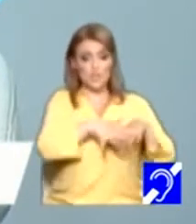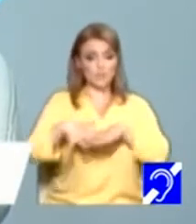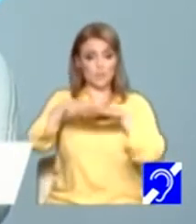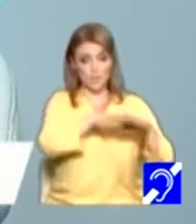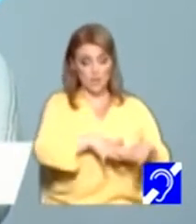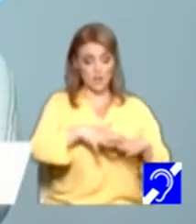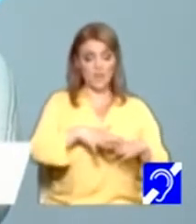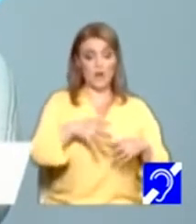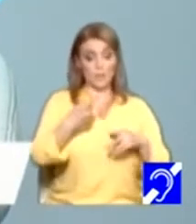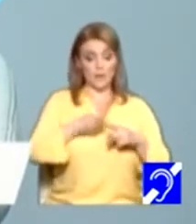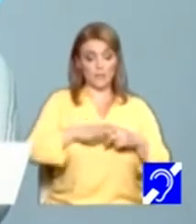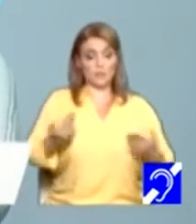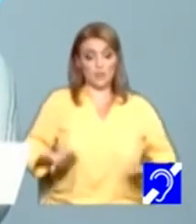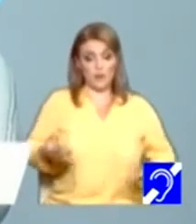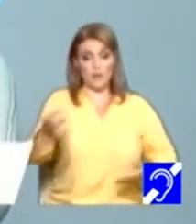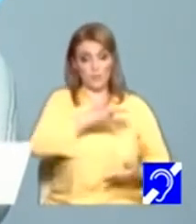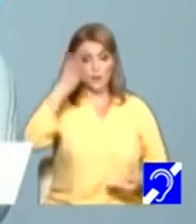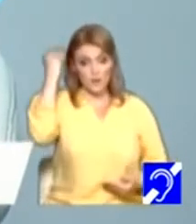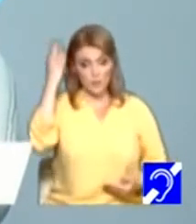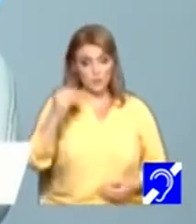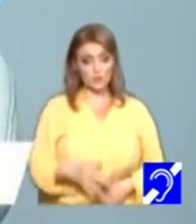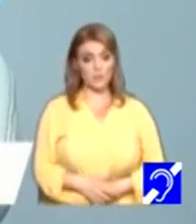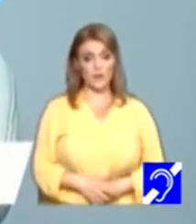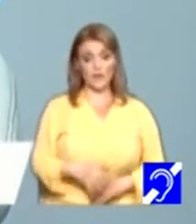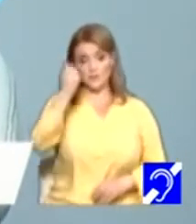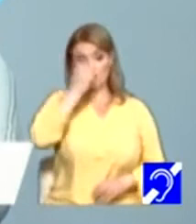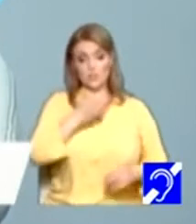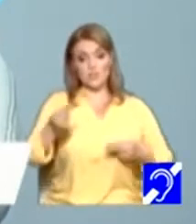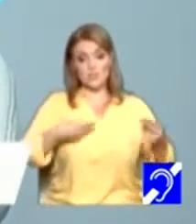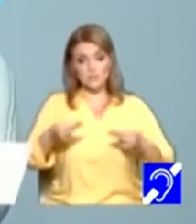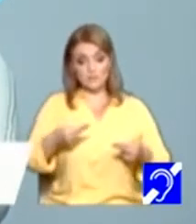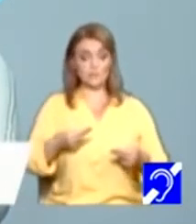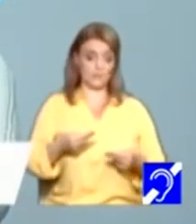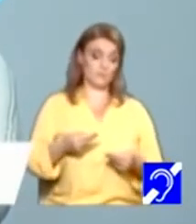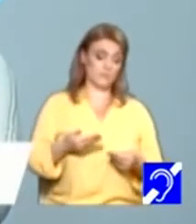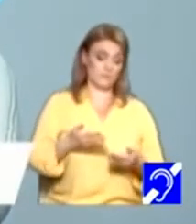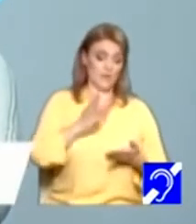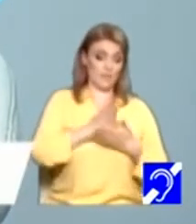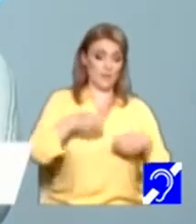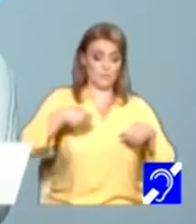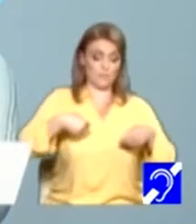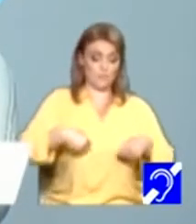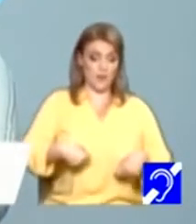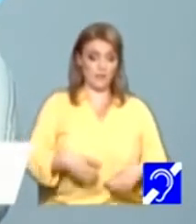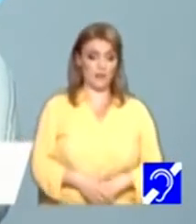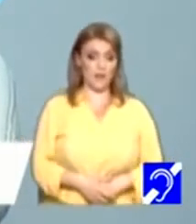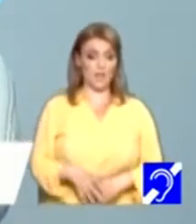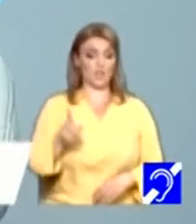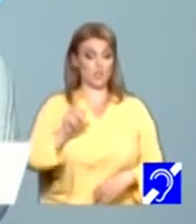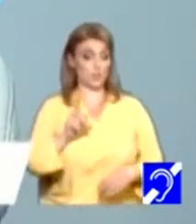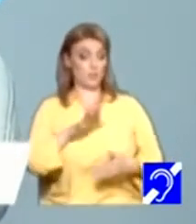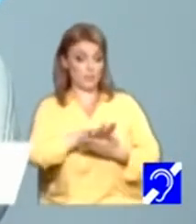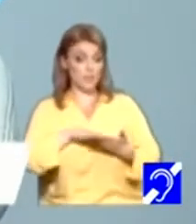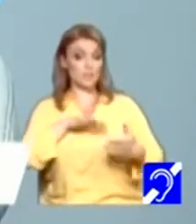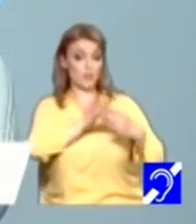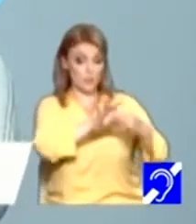ne introduce în aceste acorduri drepturile noastre. Pentru să devenim un partener care